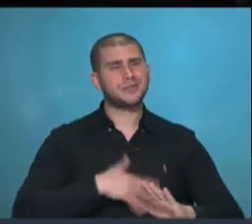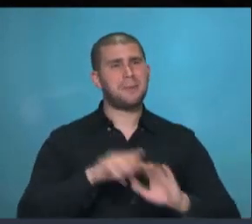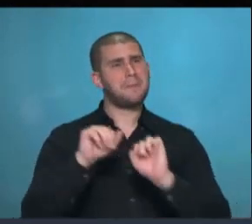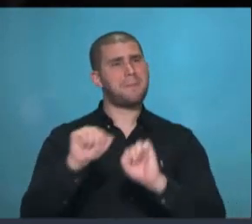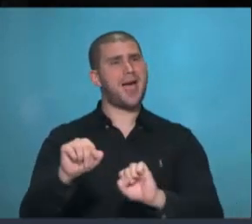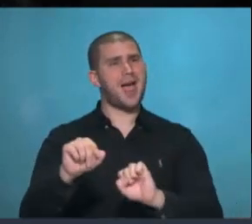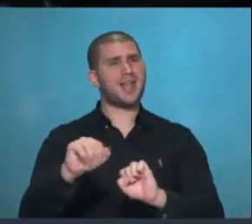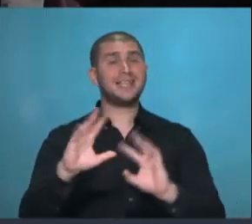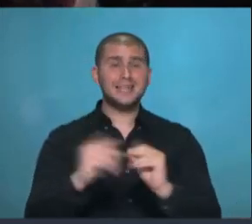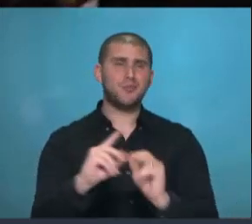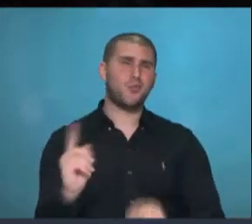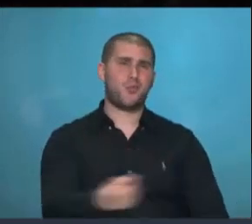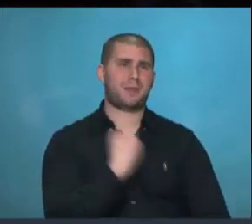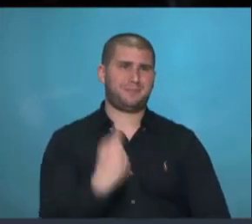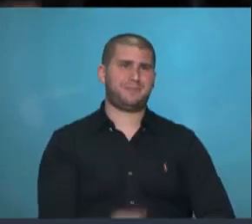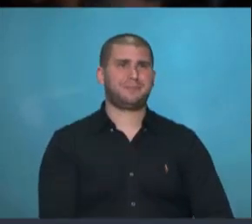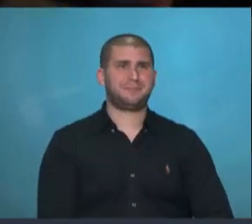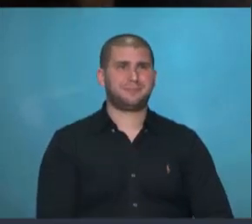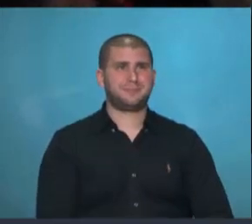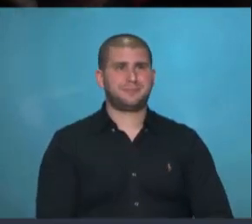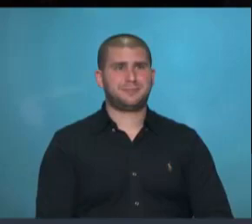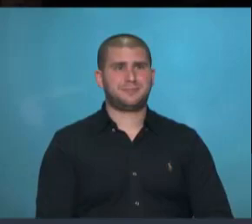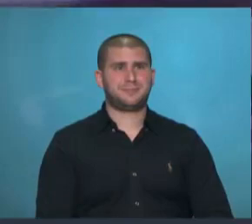בעד ועם כולם.